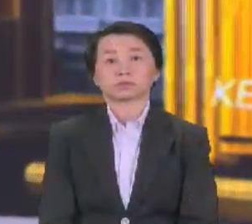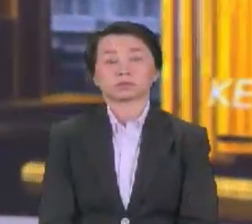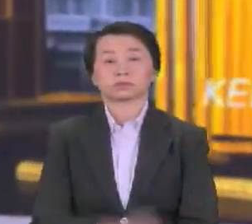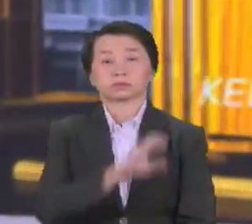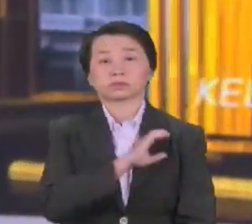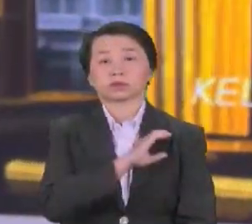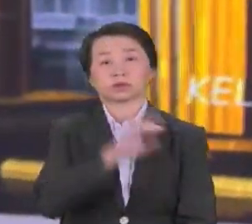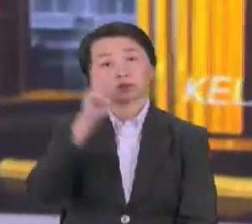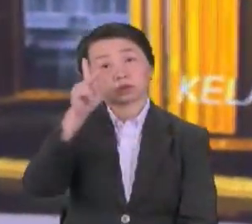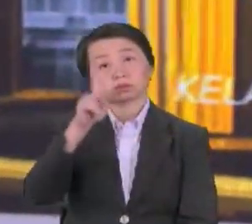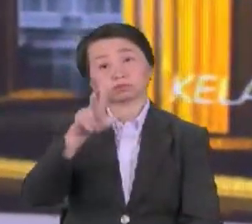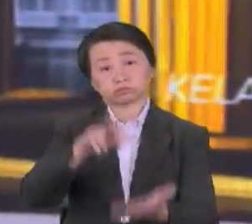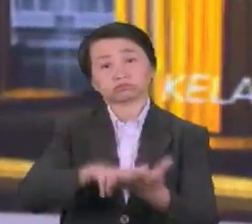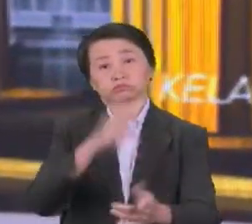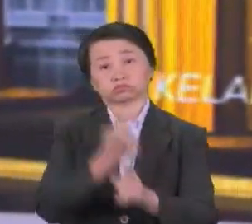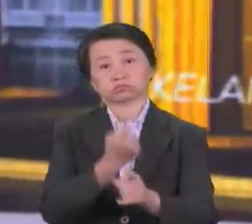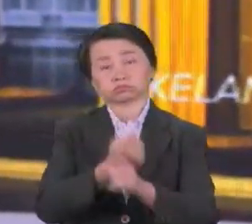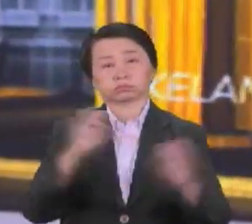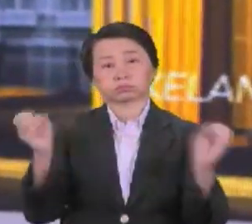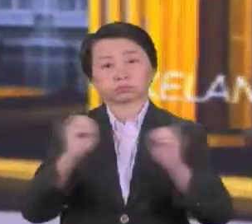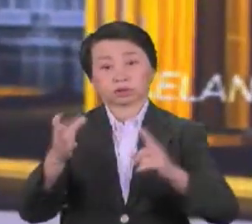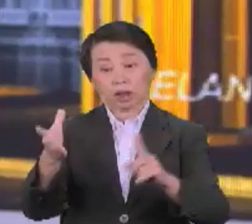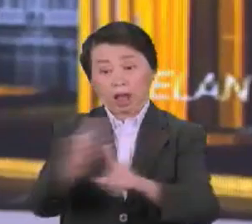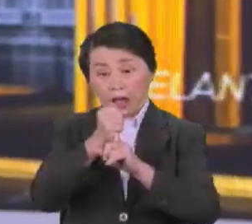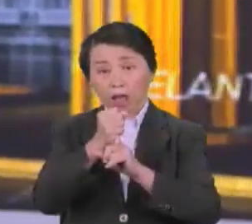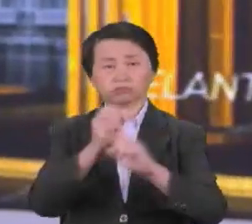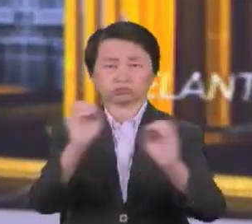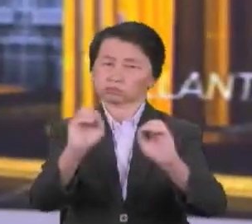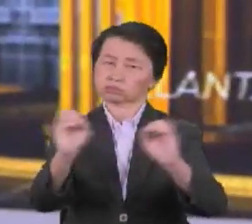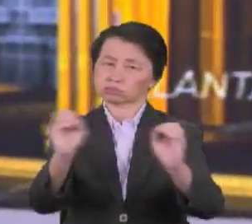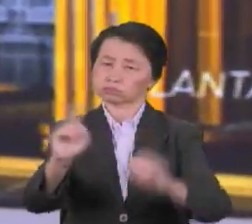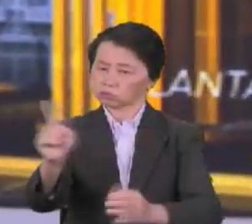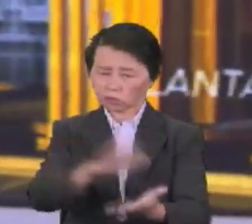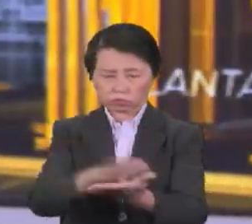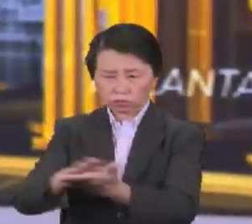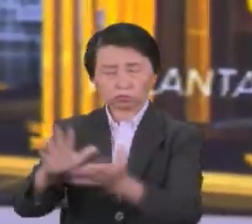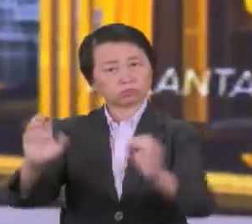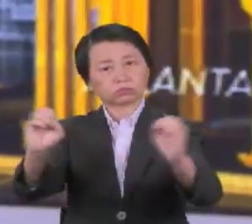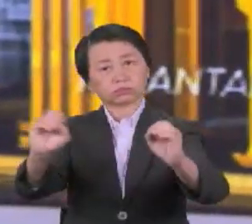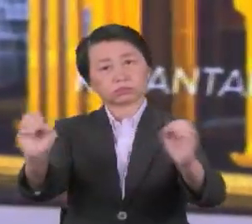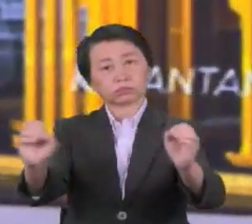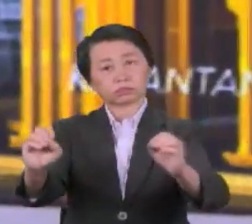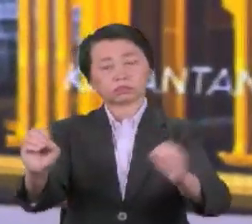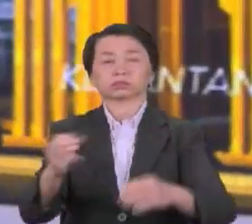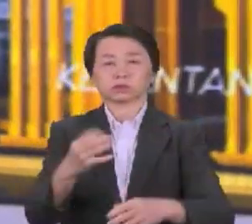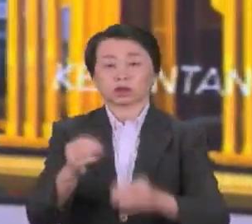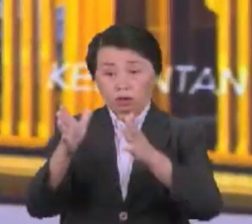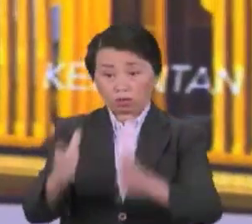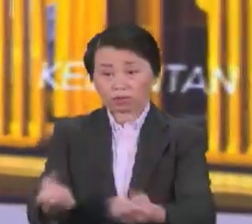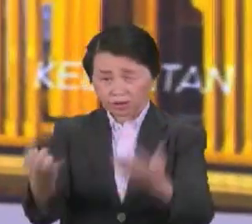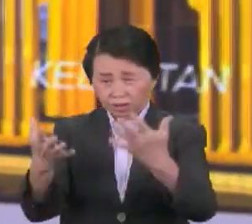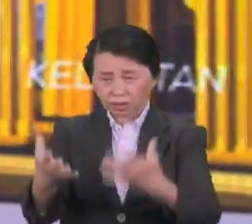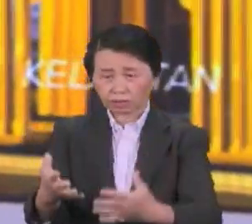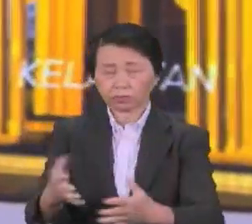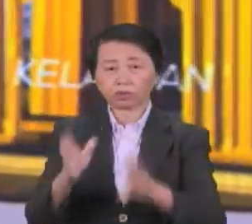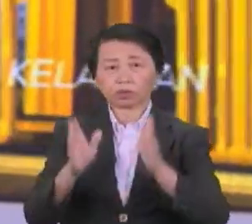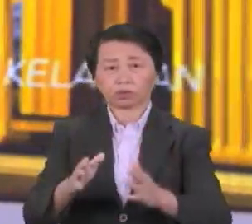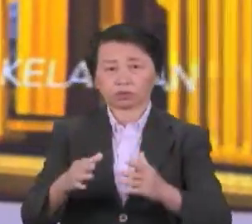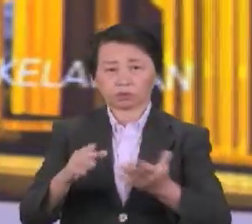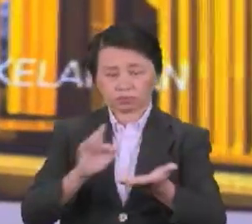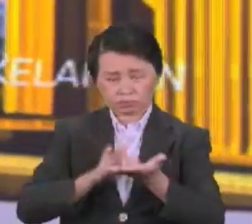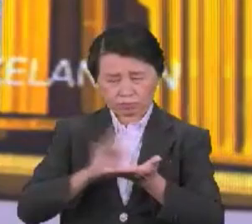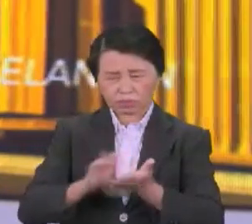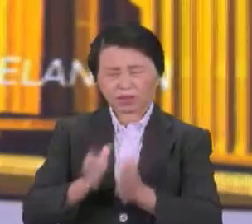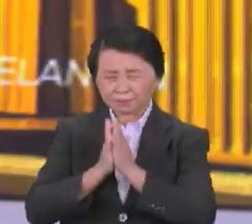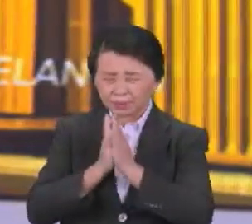Baik, polis Kelantan mengesahkan tiada kes culik berlaku di mana-mana sekolah di negeri itu. Justru orang ramai terutama warga maya